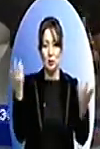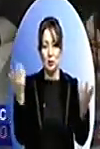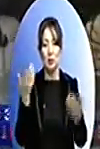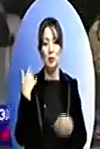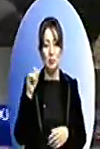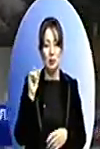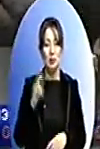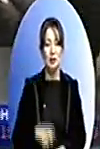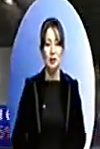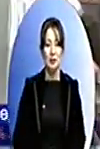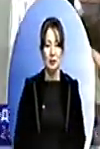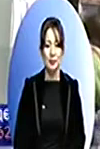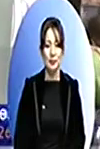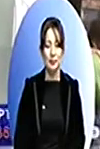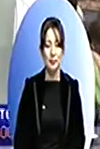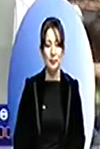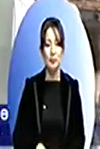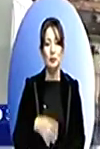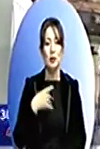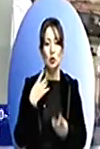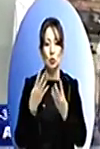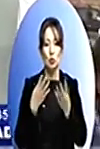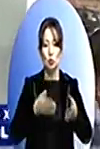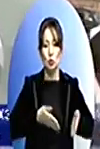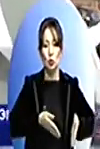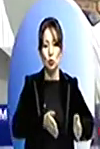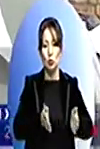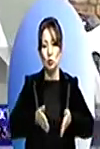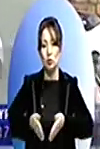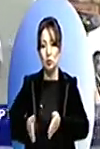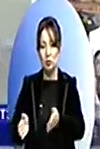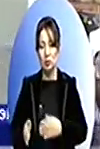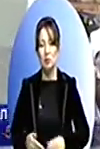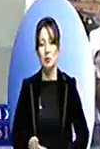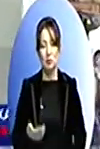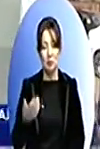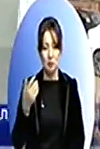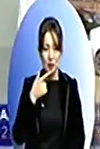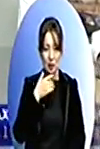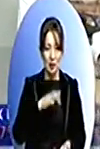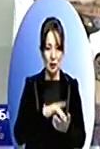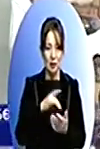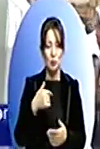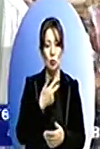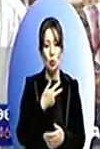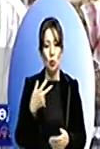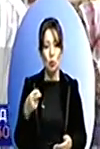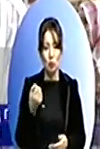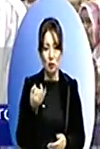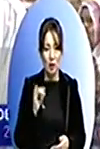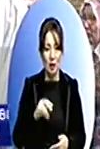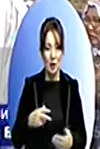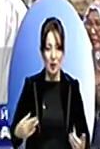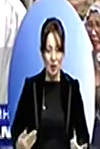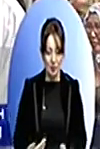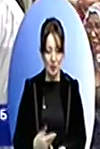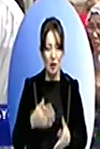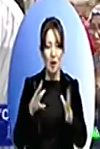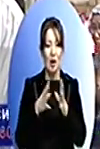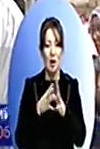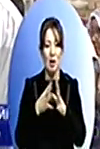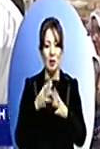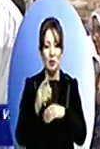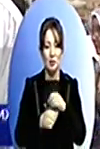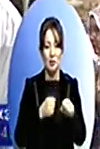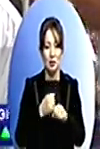хүрчээ. 64 дугаар голомж гэж алдартаа нэг 300 ач хүрэх айл одоо 10 гаруй жил болж